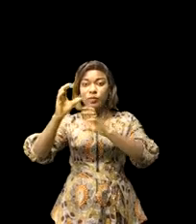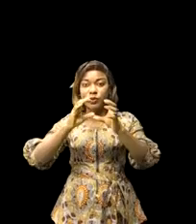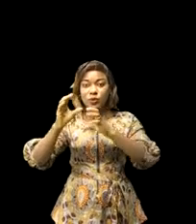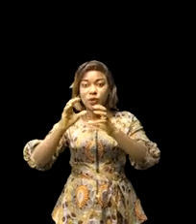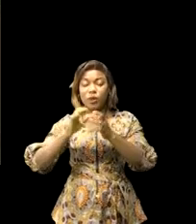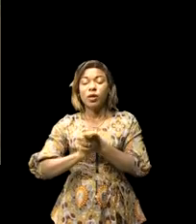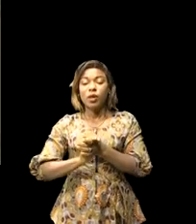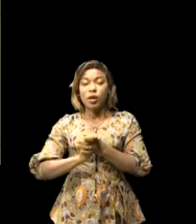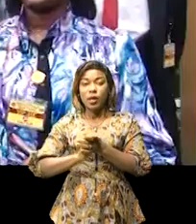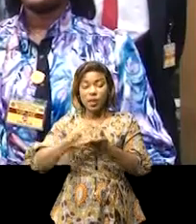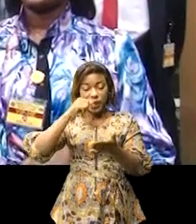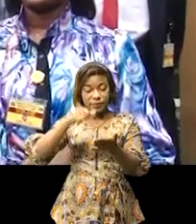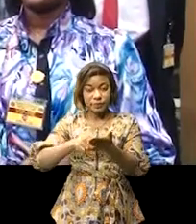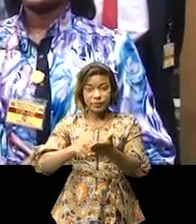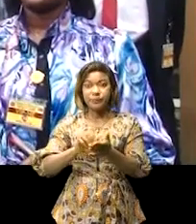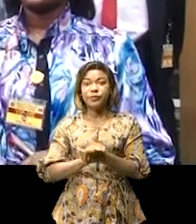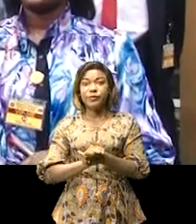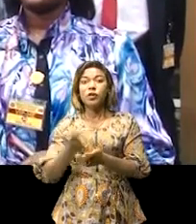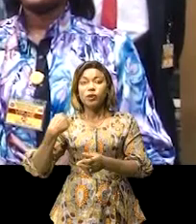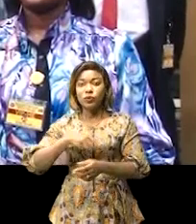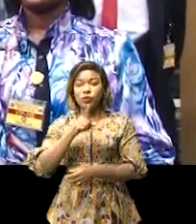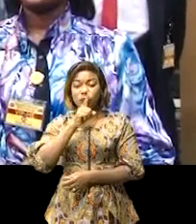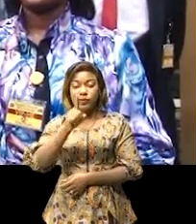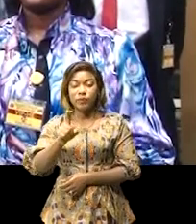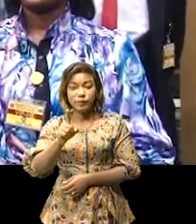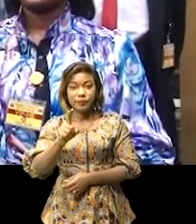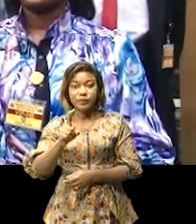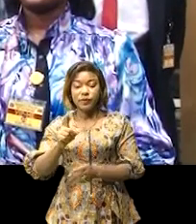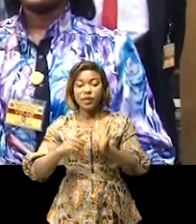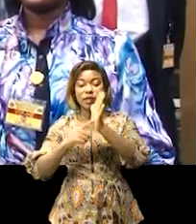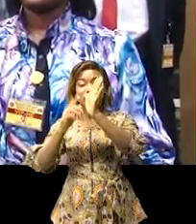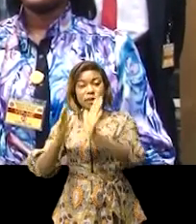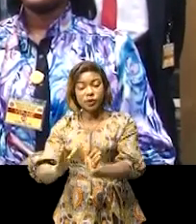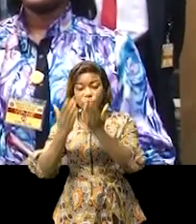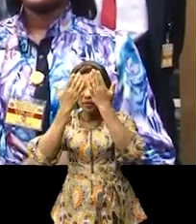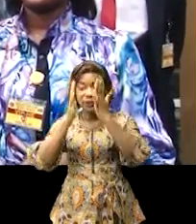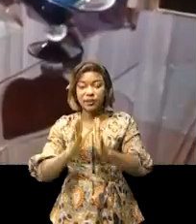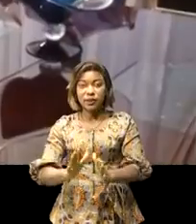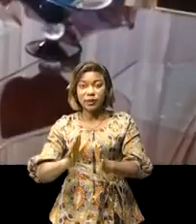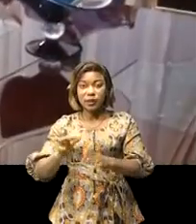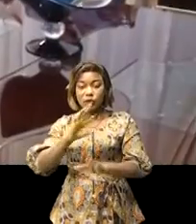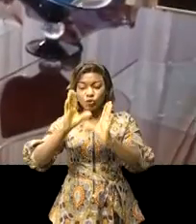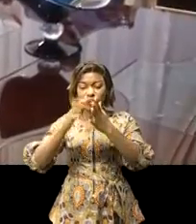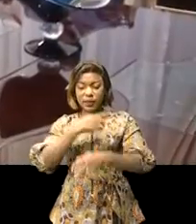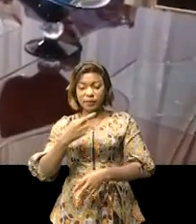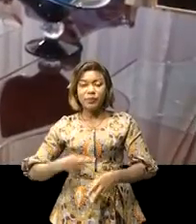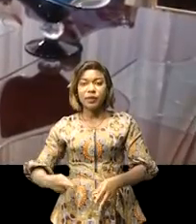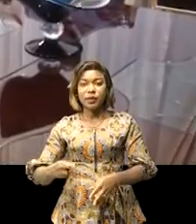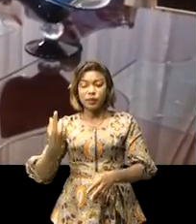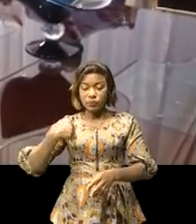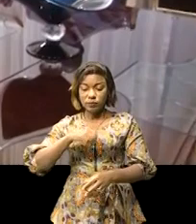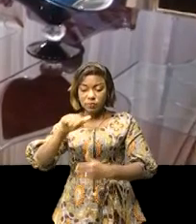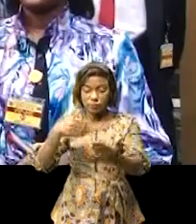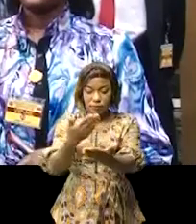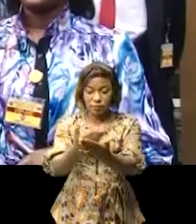la faculté des lettres. Et nous sommes représentation des étudiants au niveau de la République. Nous sommes venus échanger avec